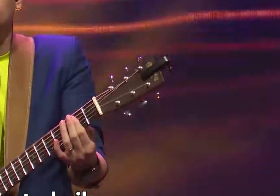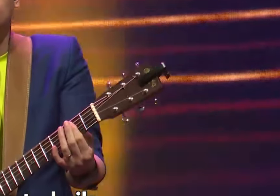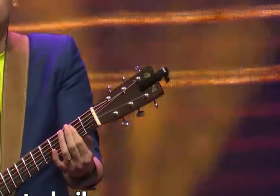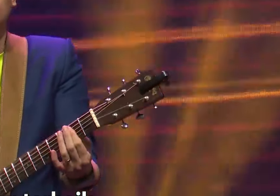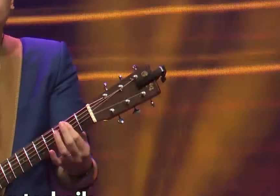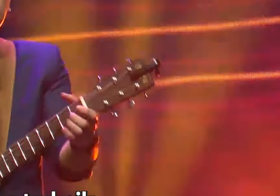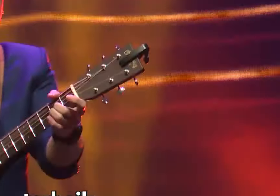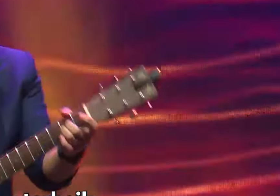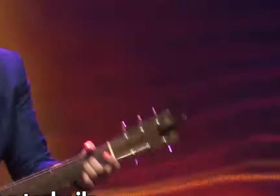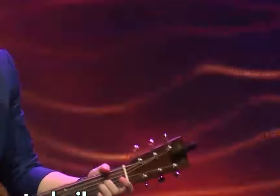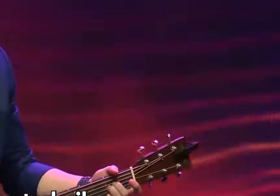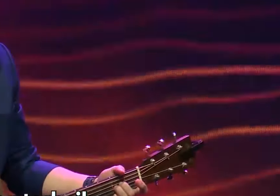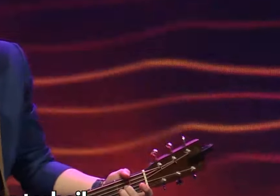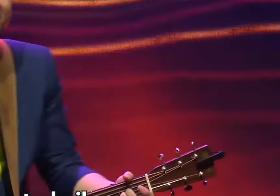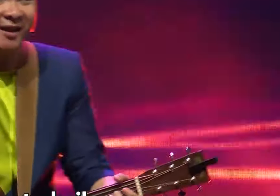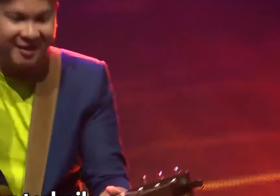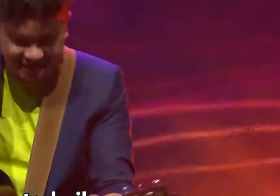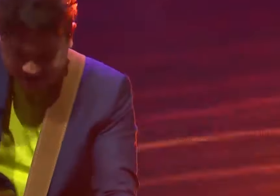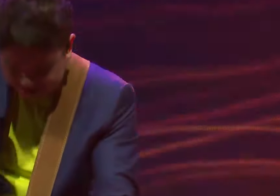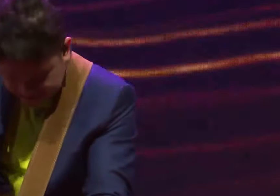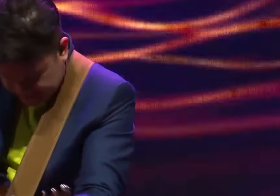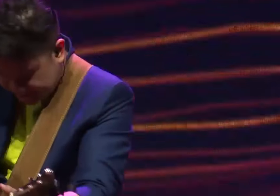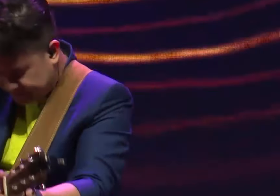ku beri yang terbaik.